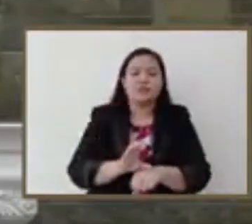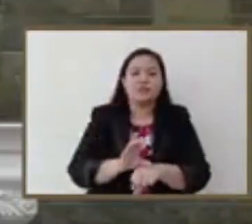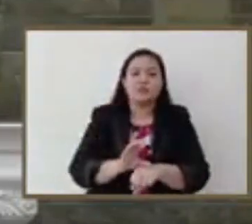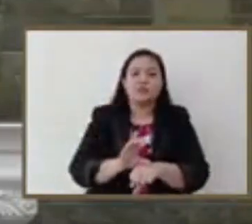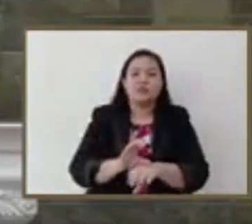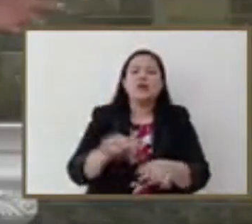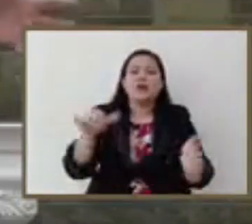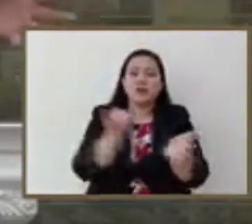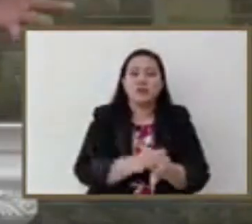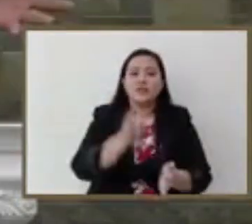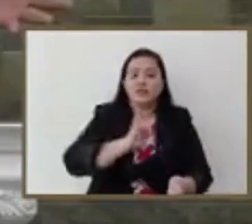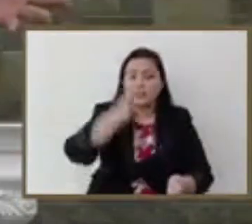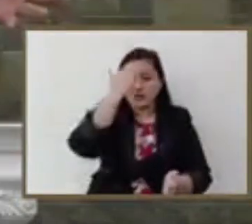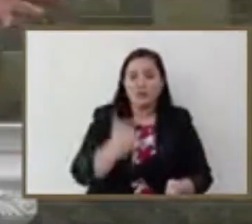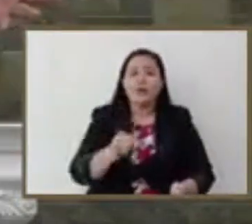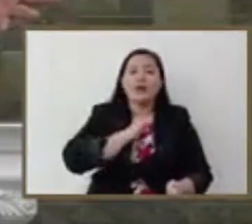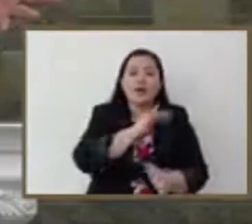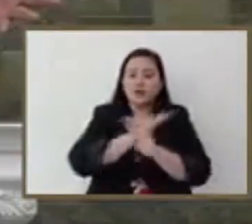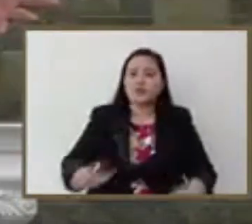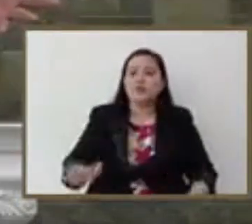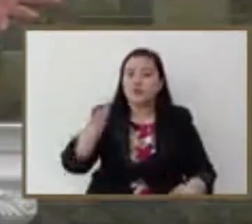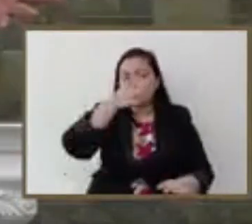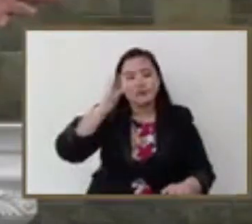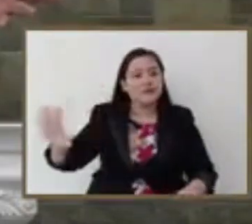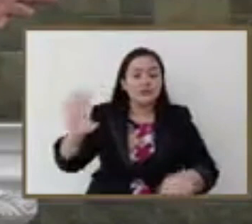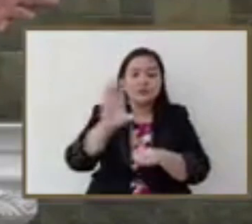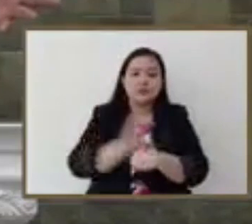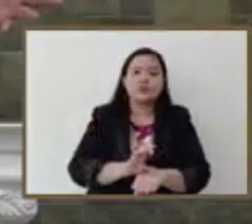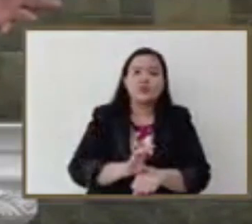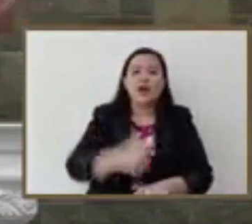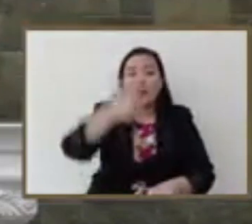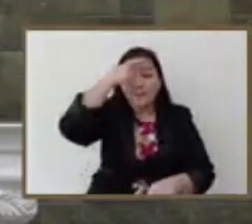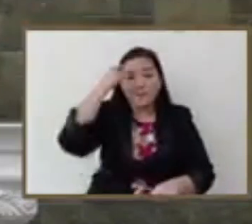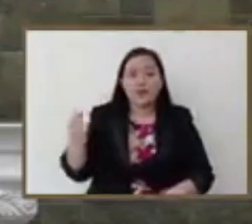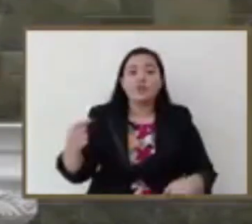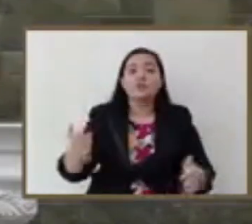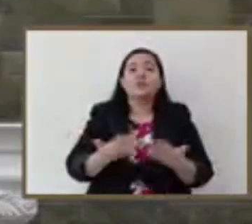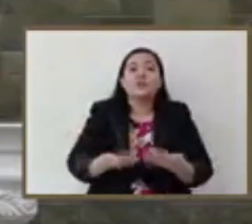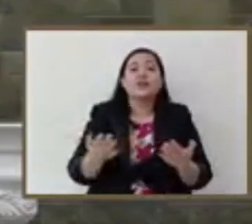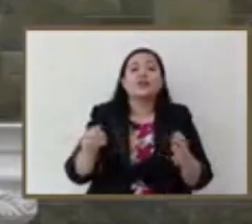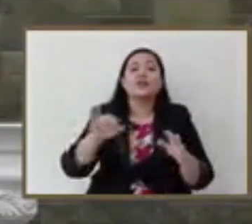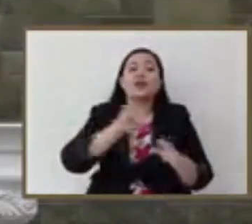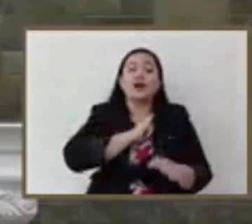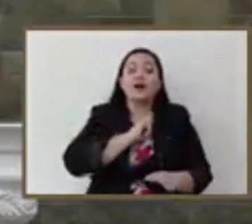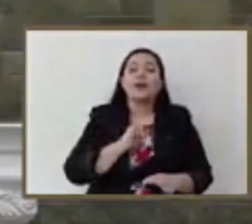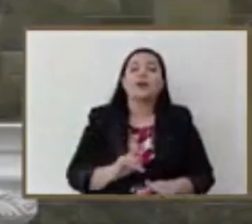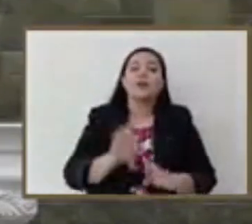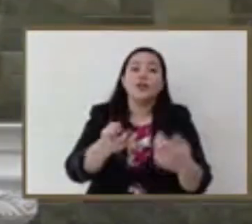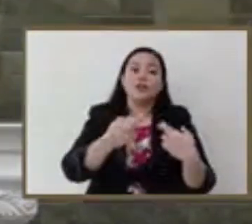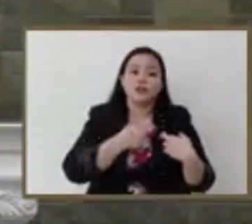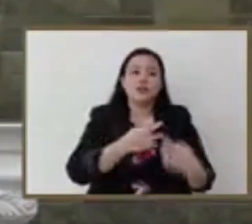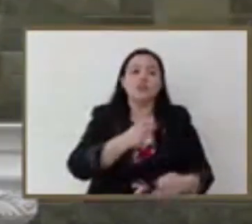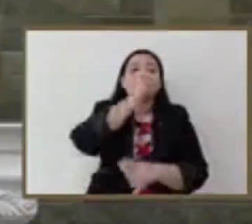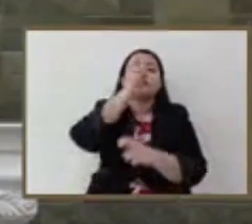church. Kasi dito ko natututunan ng tamang respeto eh. Abay, ano man ang mangyari eh? Ano man ang mangyari